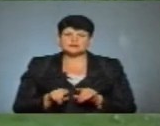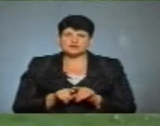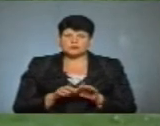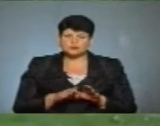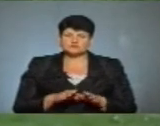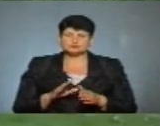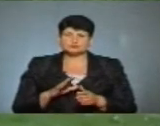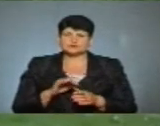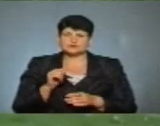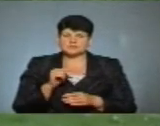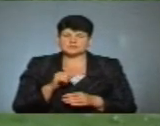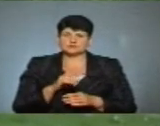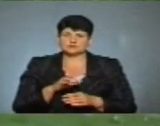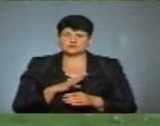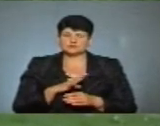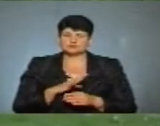був встановлений